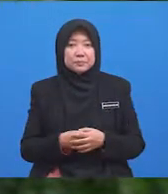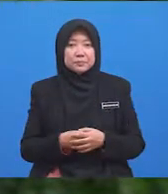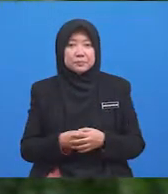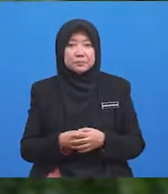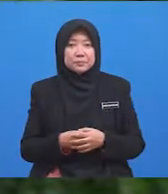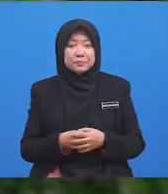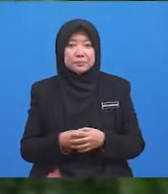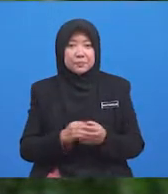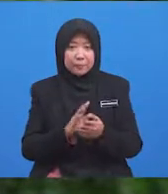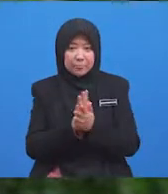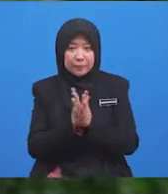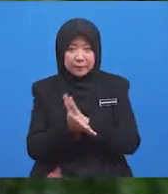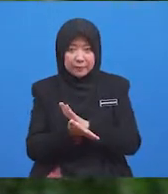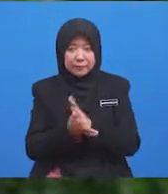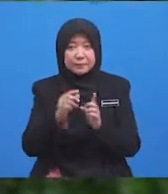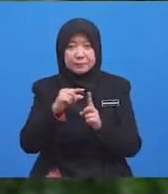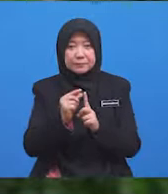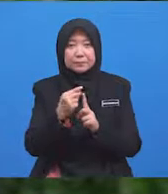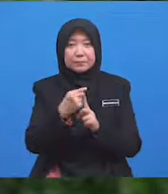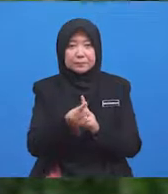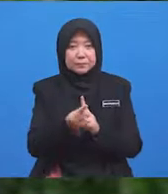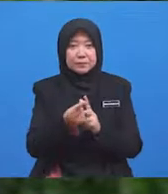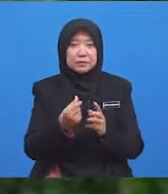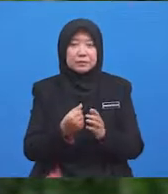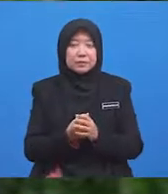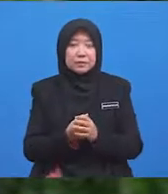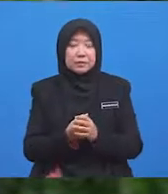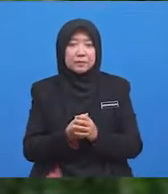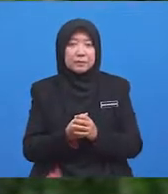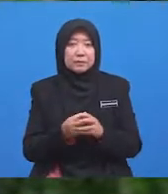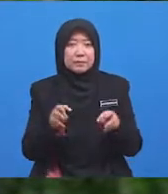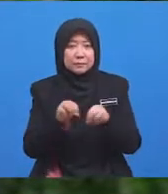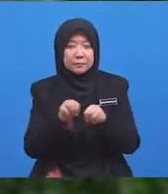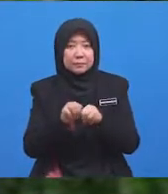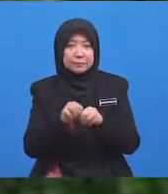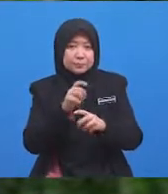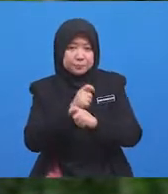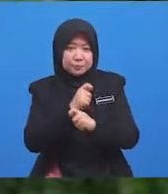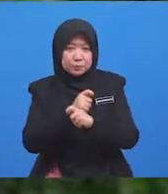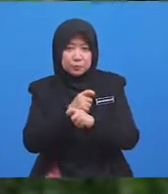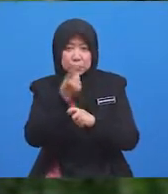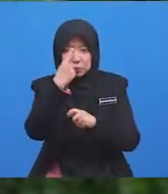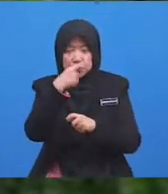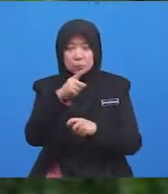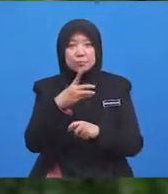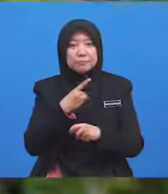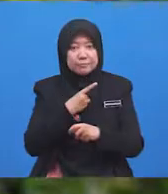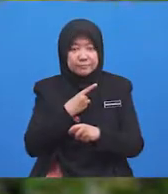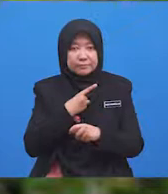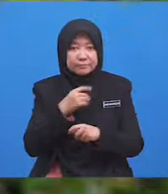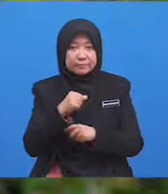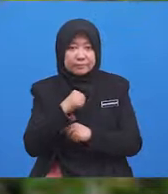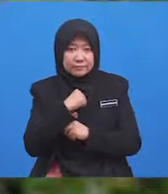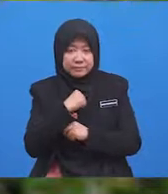justeru Duri tersebut berperanan sebagai mekanisme pertahanan itu dirinya sendiri